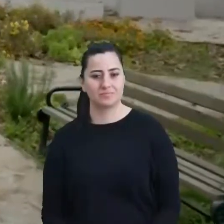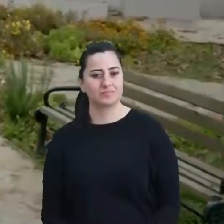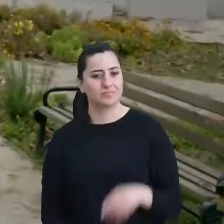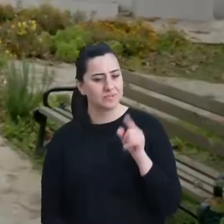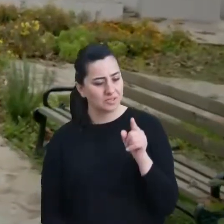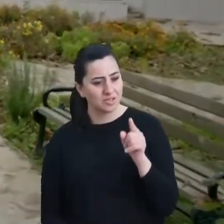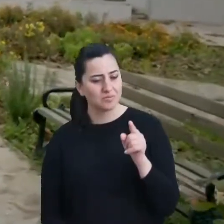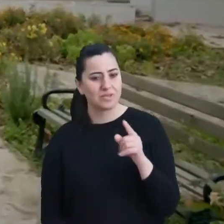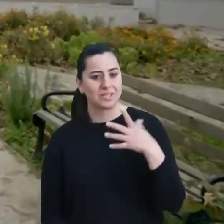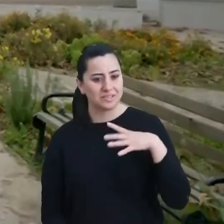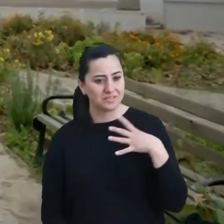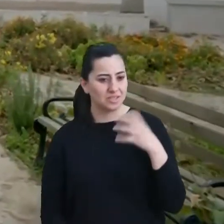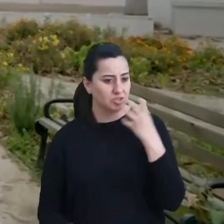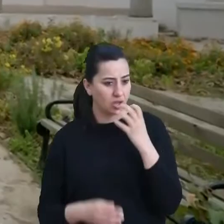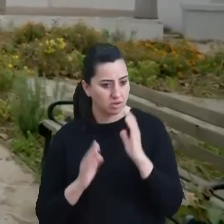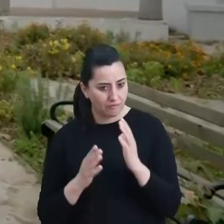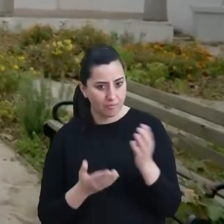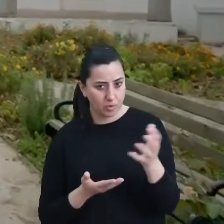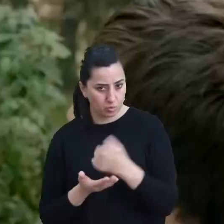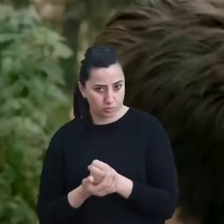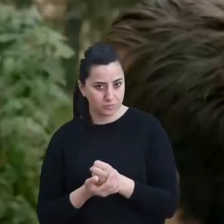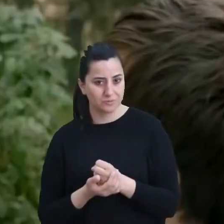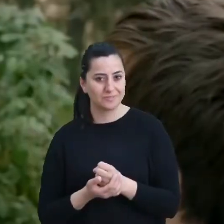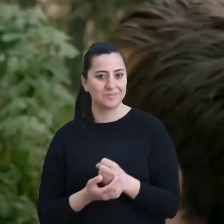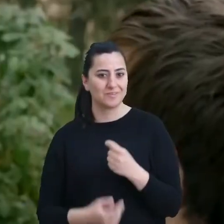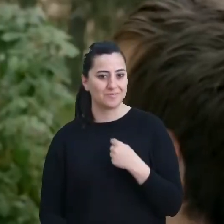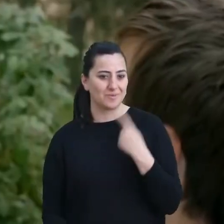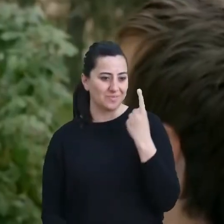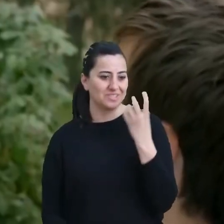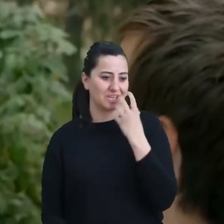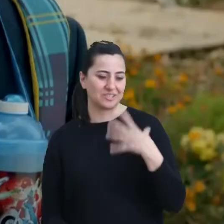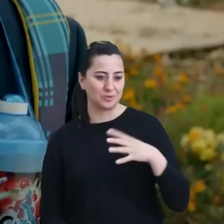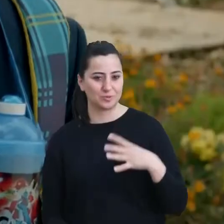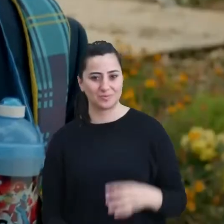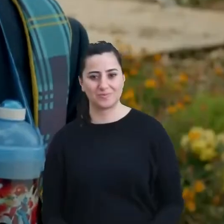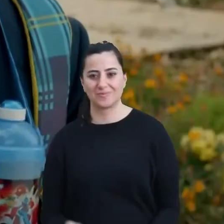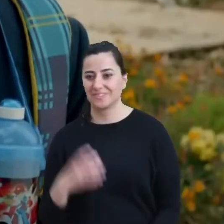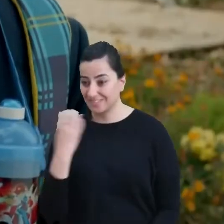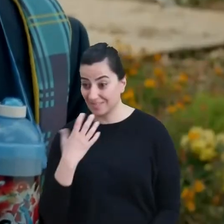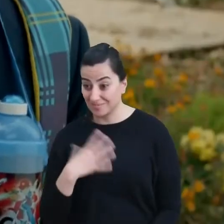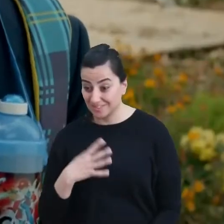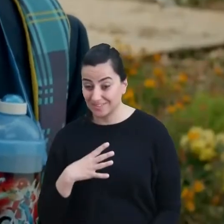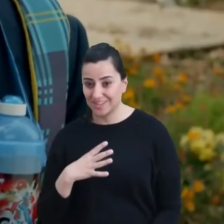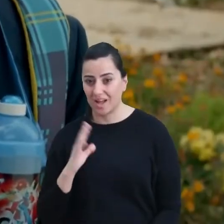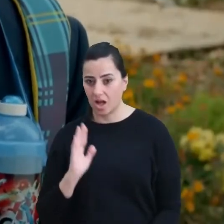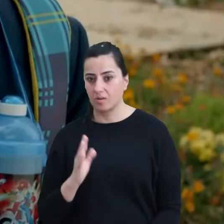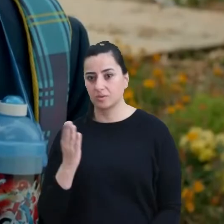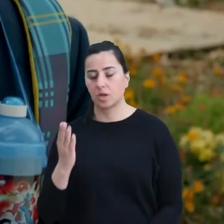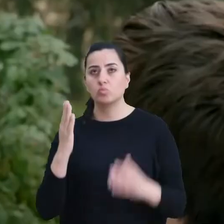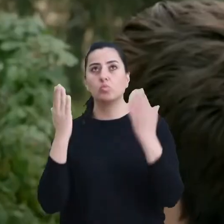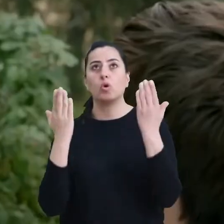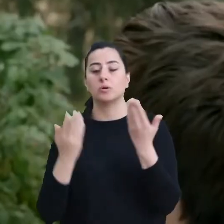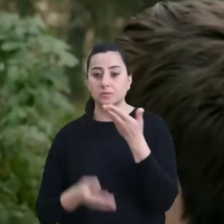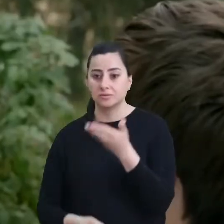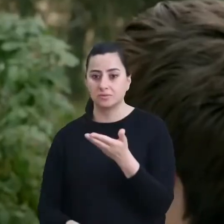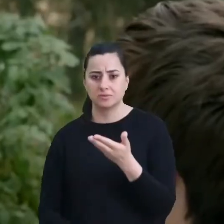Sen bu aralar istek toplamaya devam ediyor musun yine gülüm? Ben de bir şarkı isteyeceğim de. Şarkımı isteyeceğim. Ama sen müezzin değil